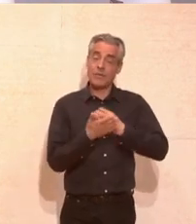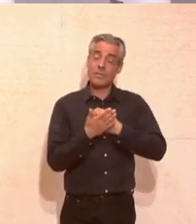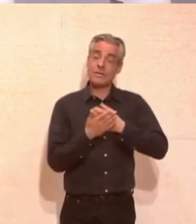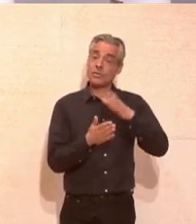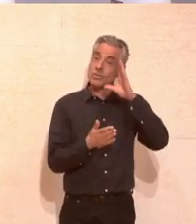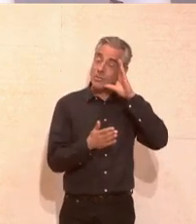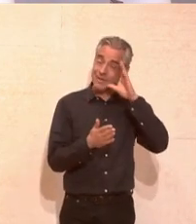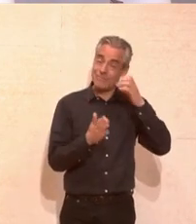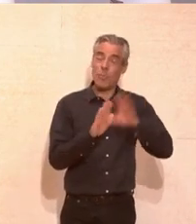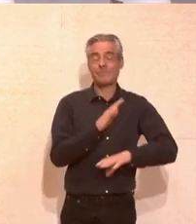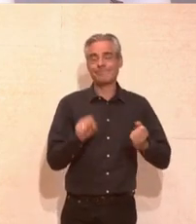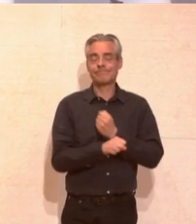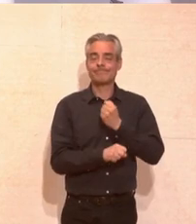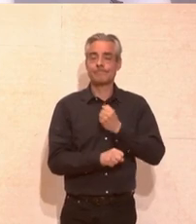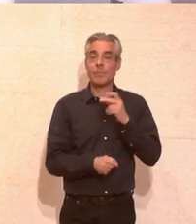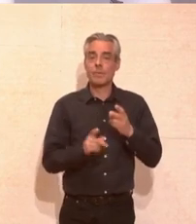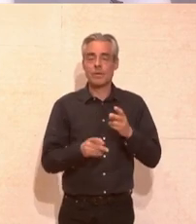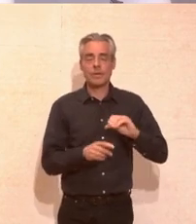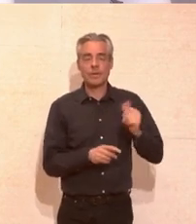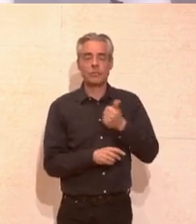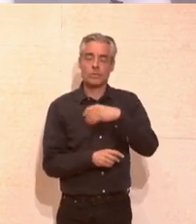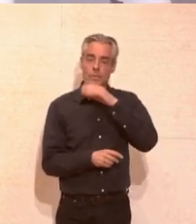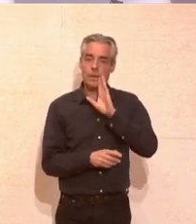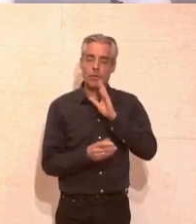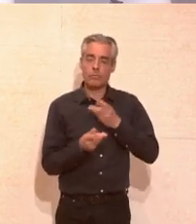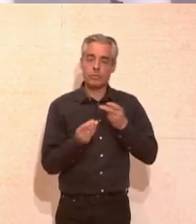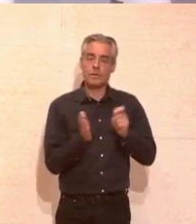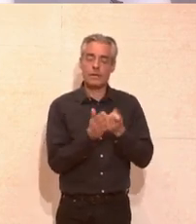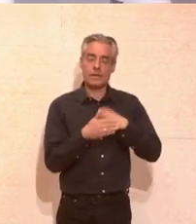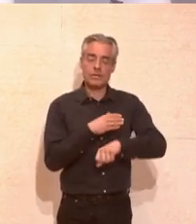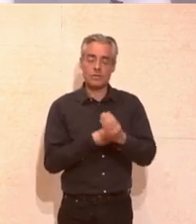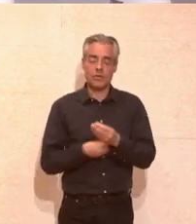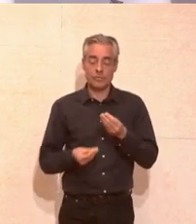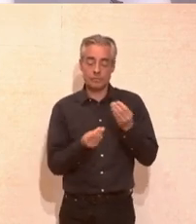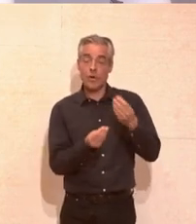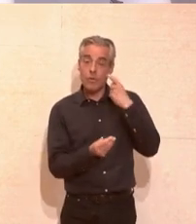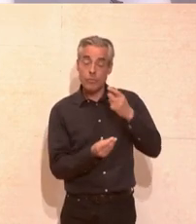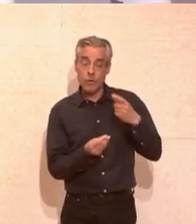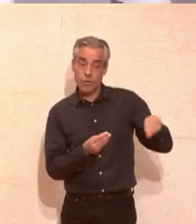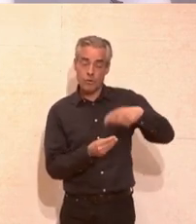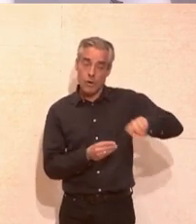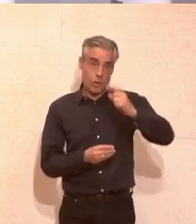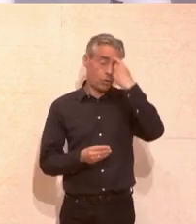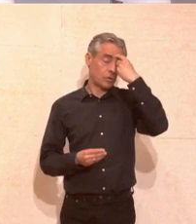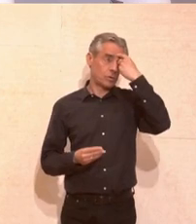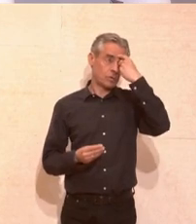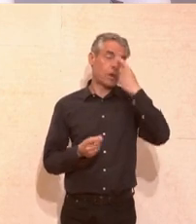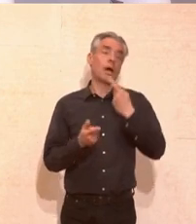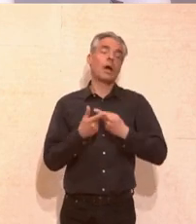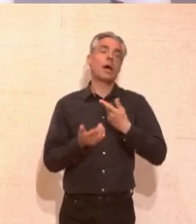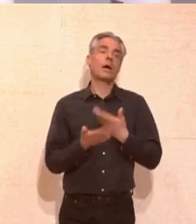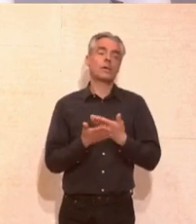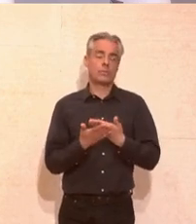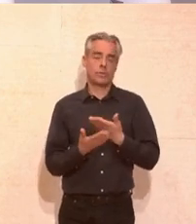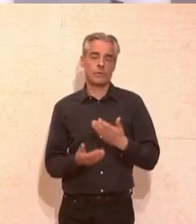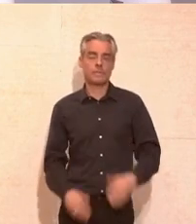Et ça permettrait de toucher tous les parents dès la naissance de l'enfant pour que ça, effectivement, c'est quelque chose qui se construit,